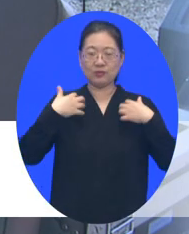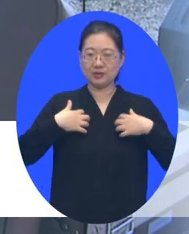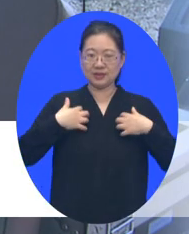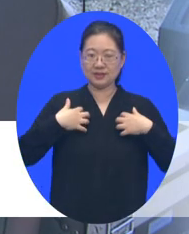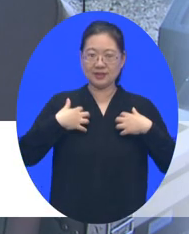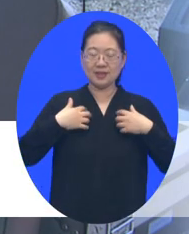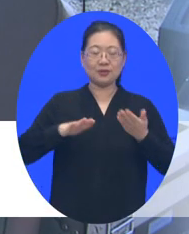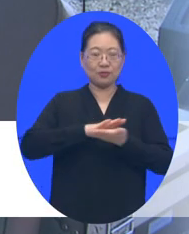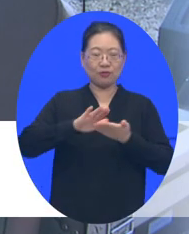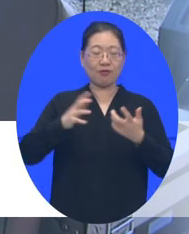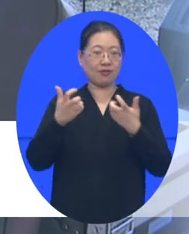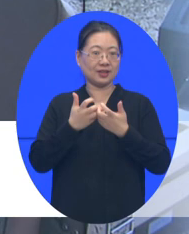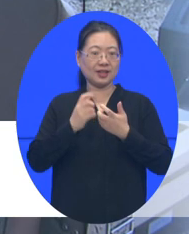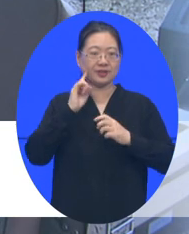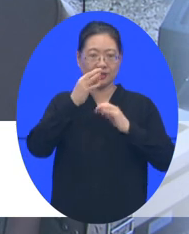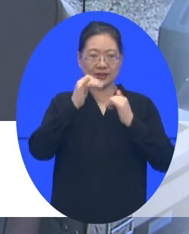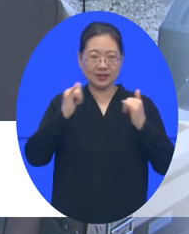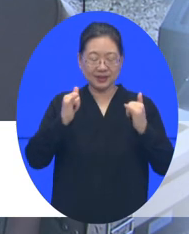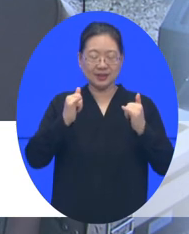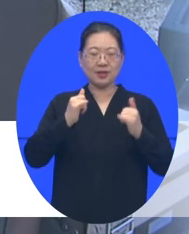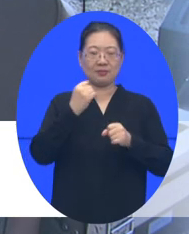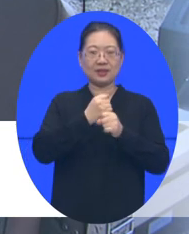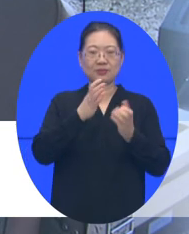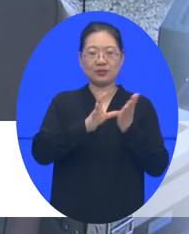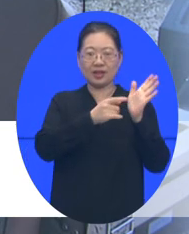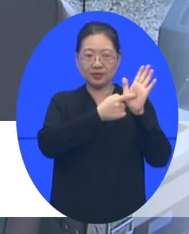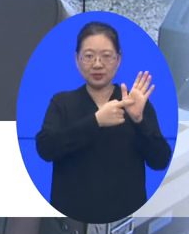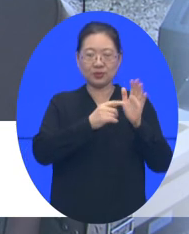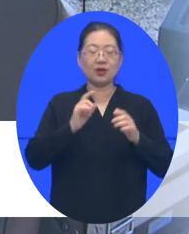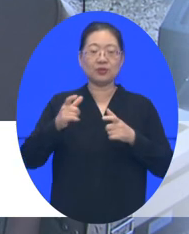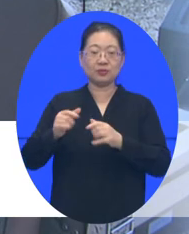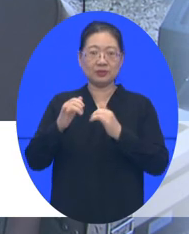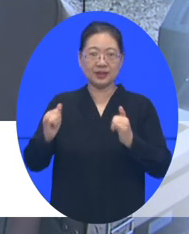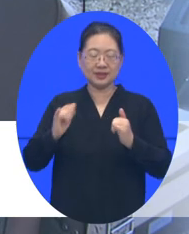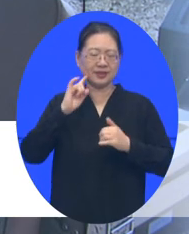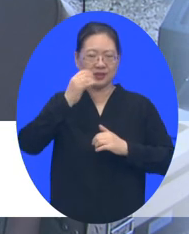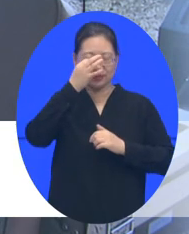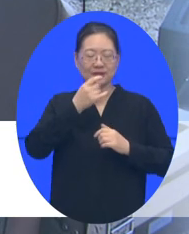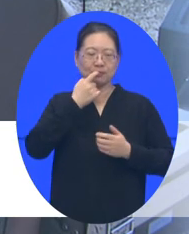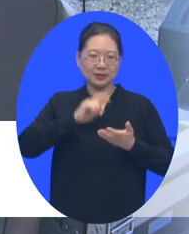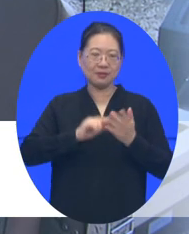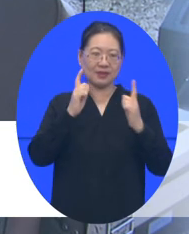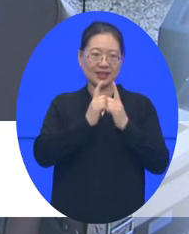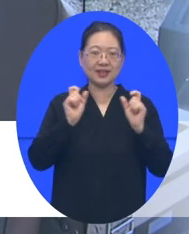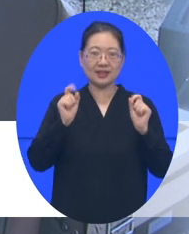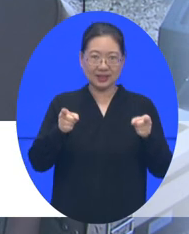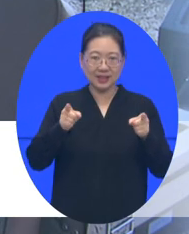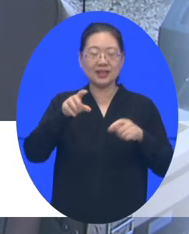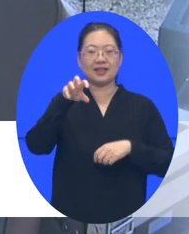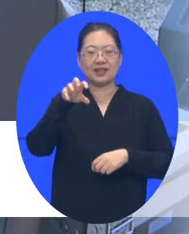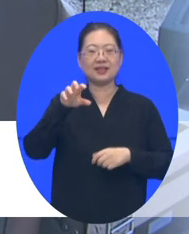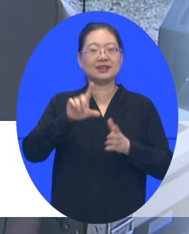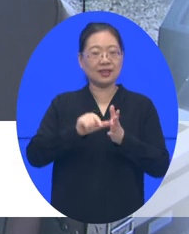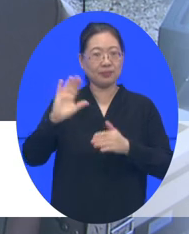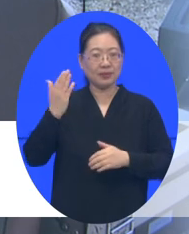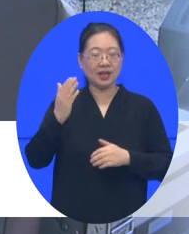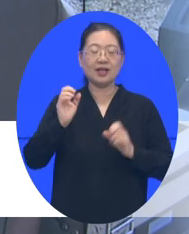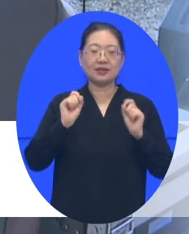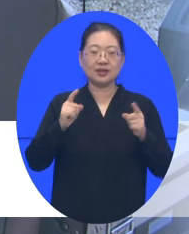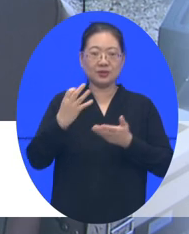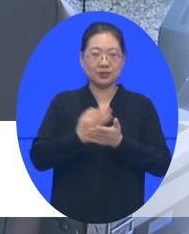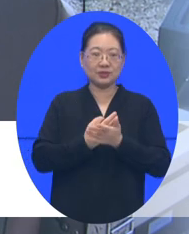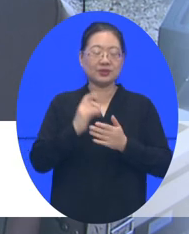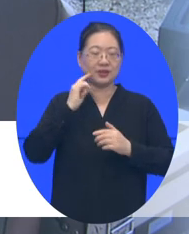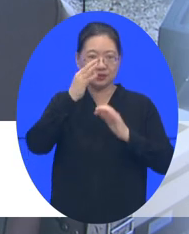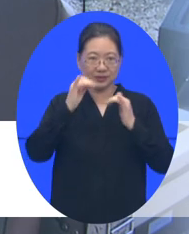가득한데요. 예술인은 작품을 알리고 도민은 예술을 손쉽게 접할 수 있는 기회의 장이 됐습니다. 기회소득 예술인